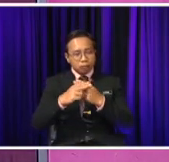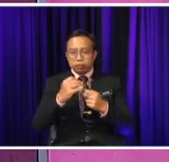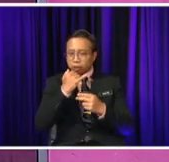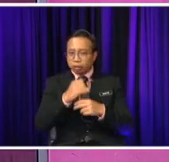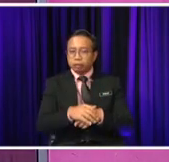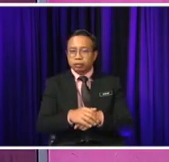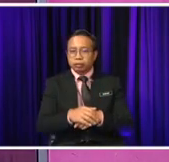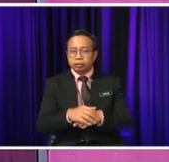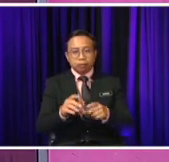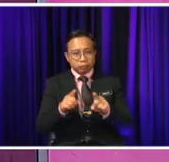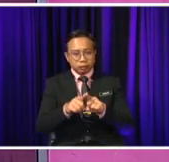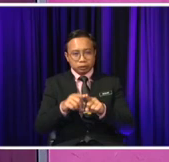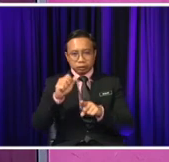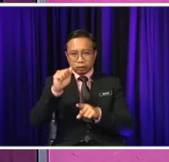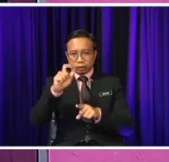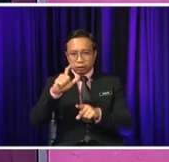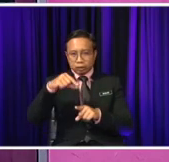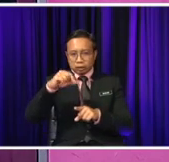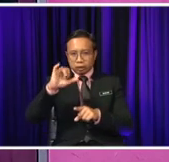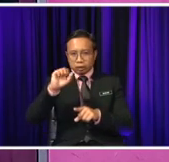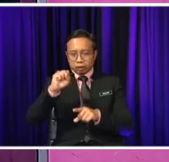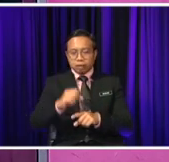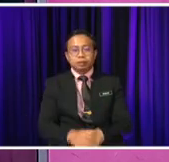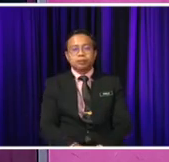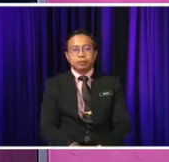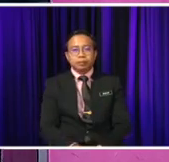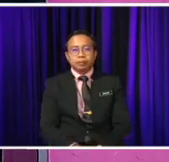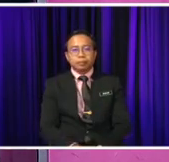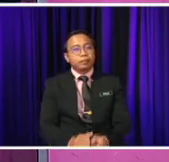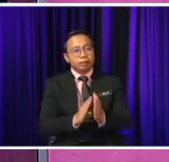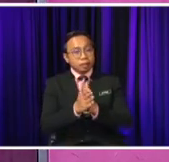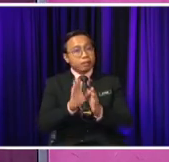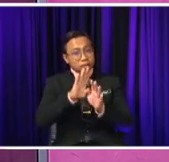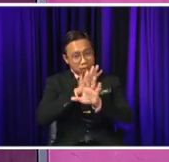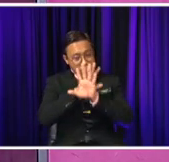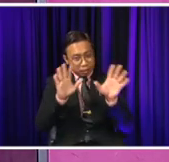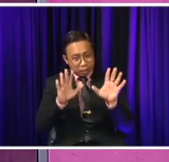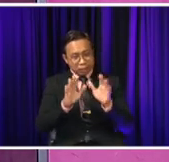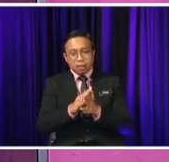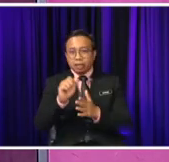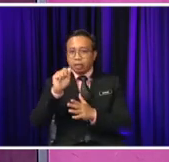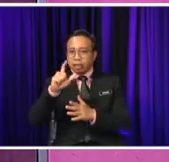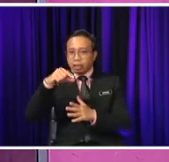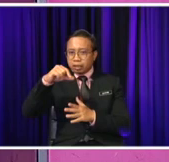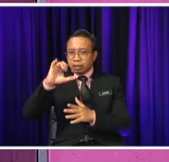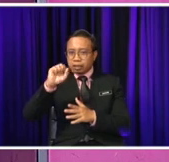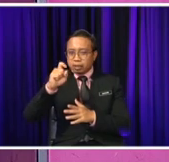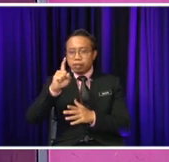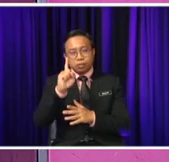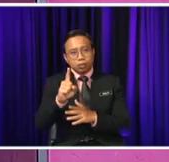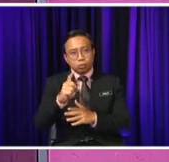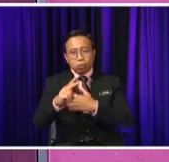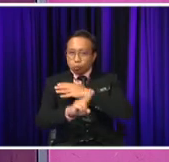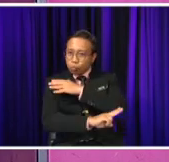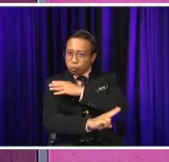sebagai itu yang didirikan dinamakan sebagai jadi jelaslah guys ini adalah salah satu hukum